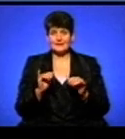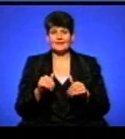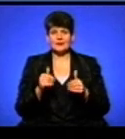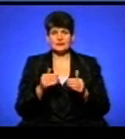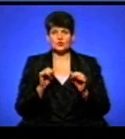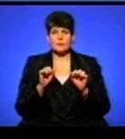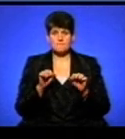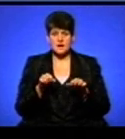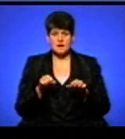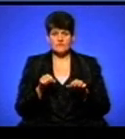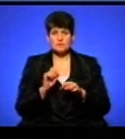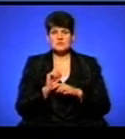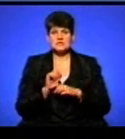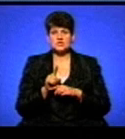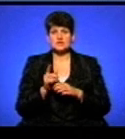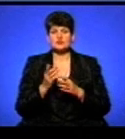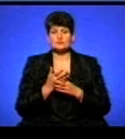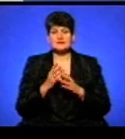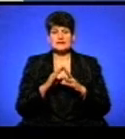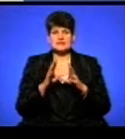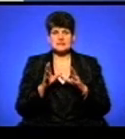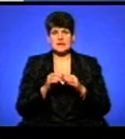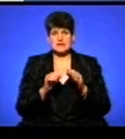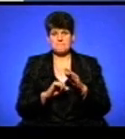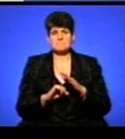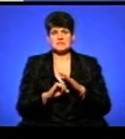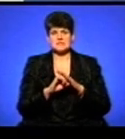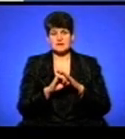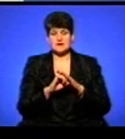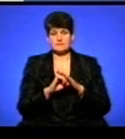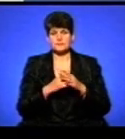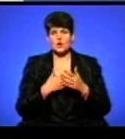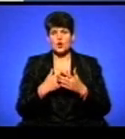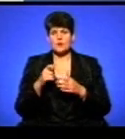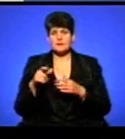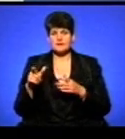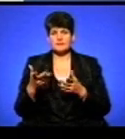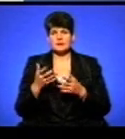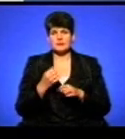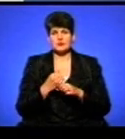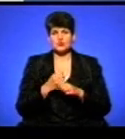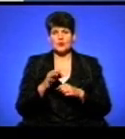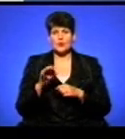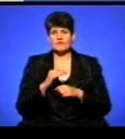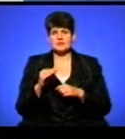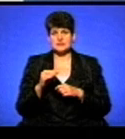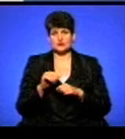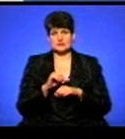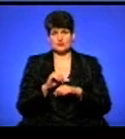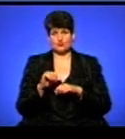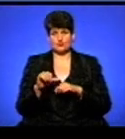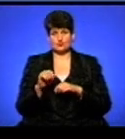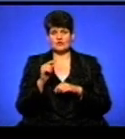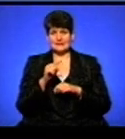право призначати субсидії на загальних підставах громадянам, які працюють офіційно за кордоном, і